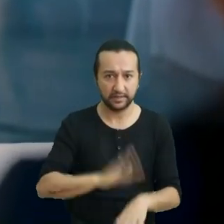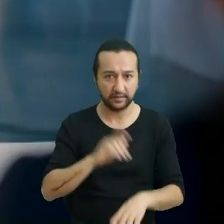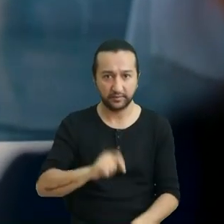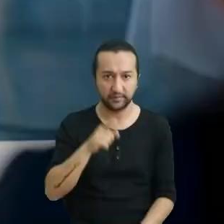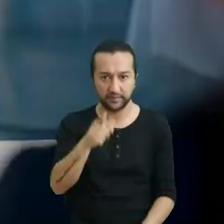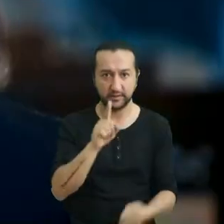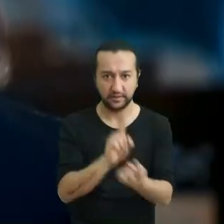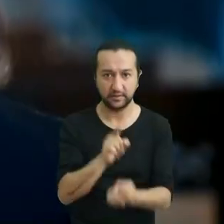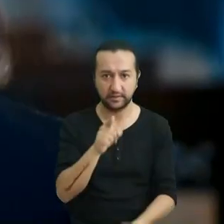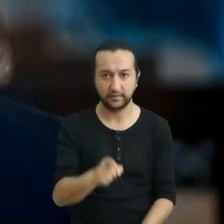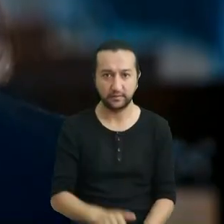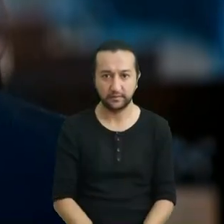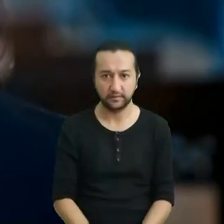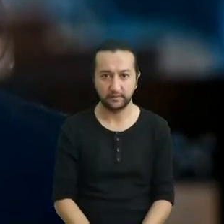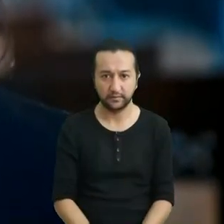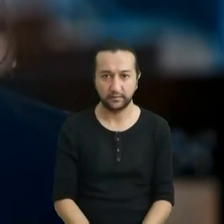yaptım sana?